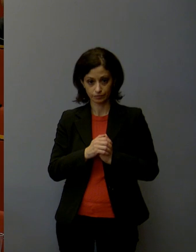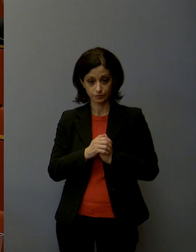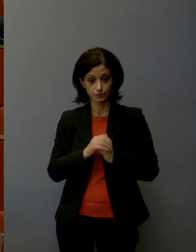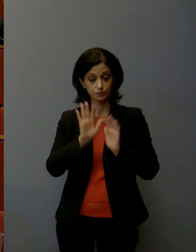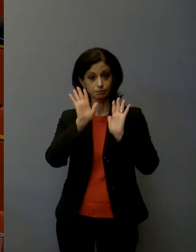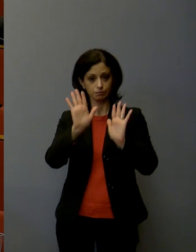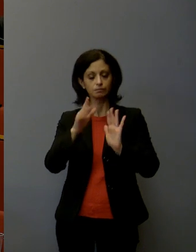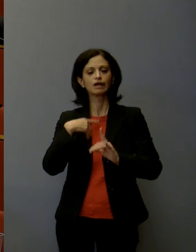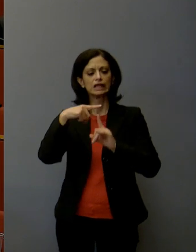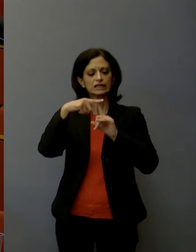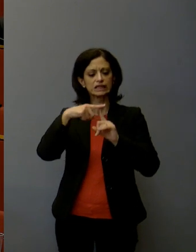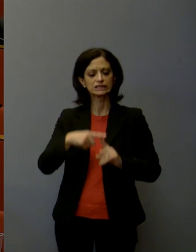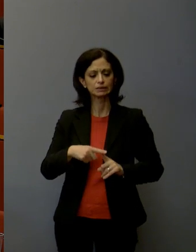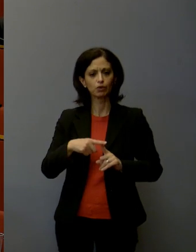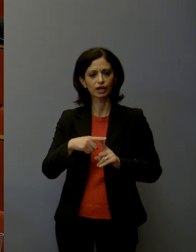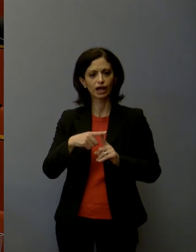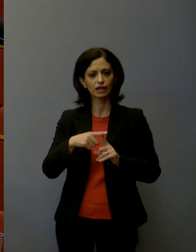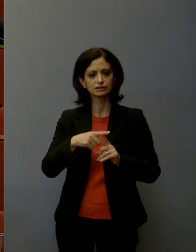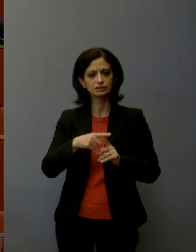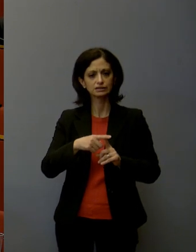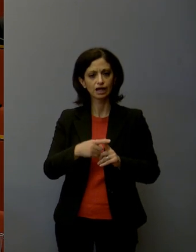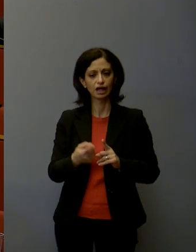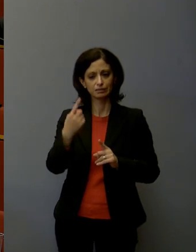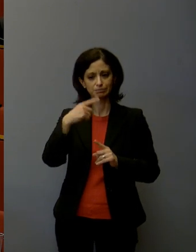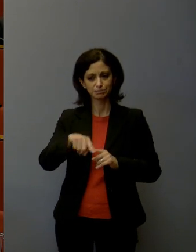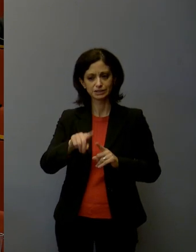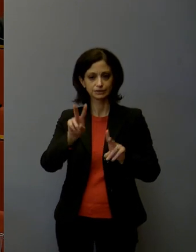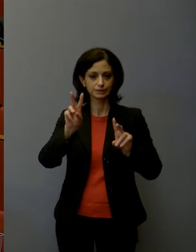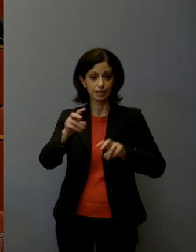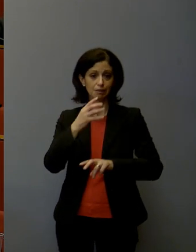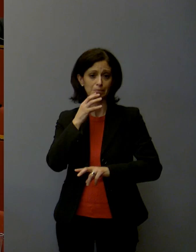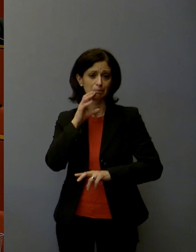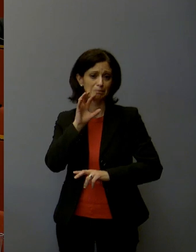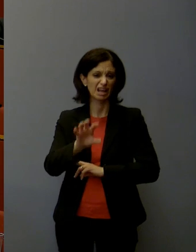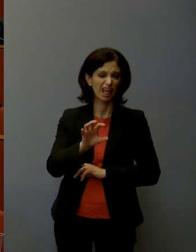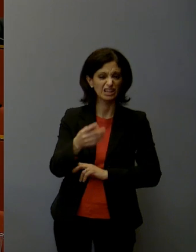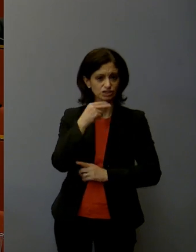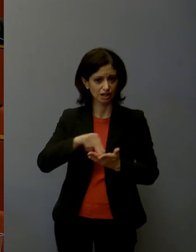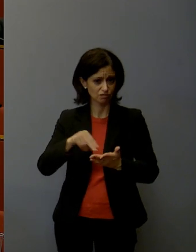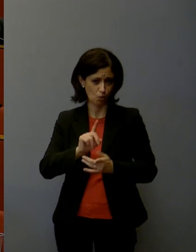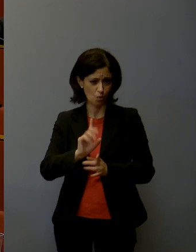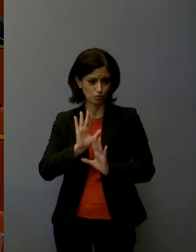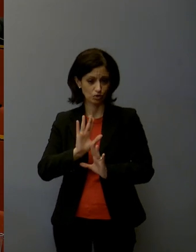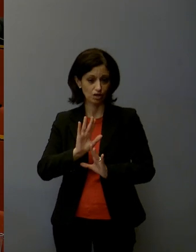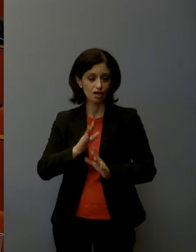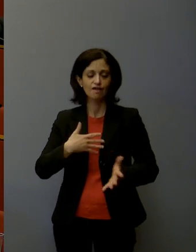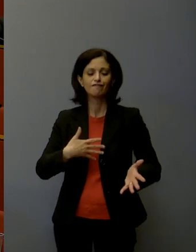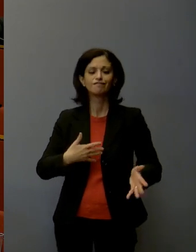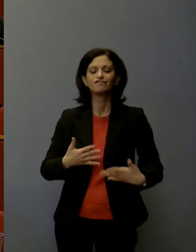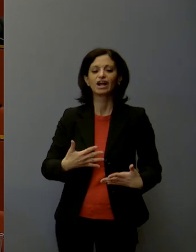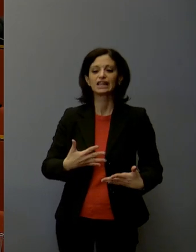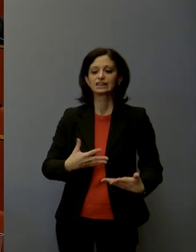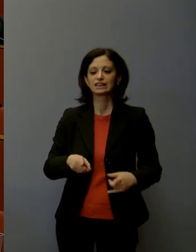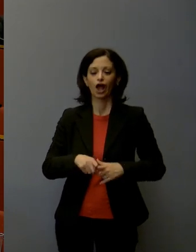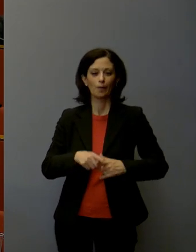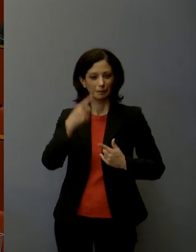a testimonianza del fatto che trattavasi di minaccia e non di voto la fretta che si sa è